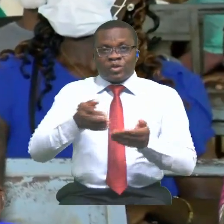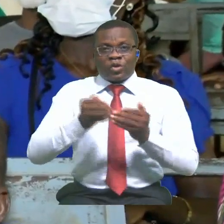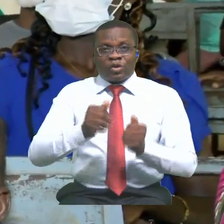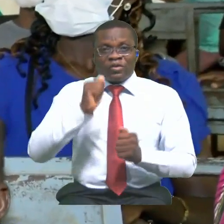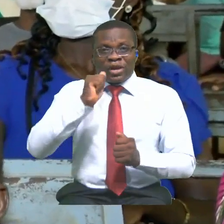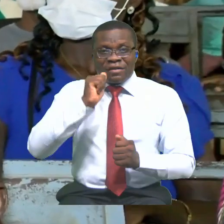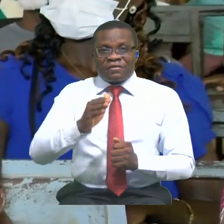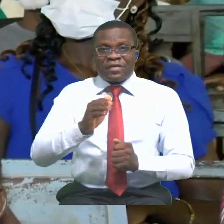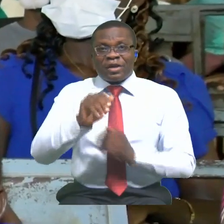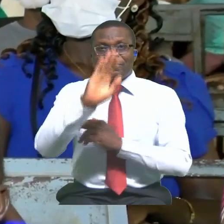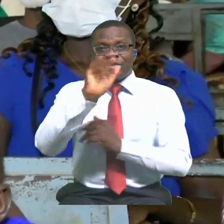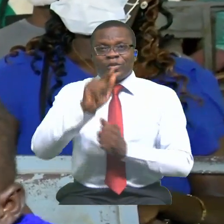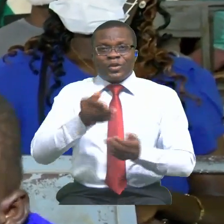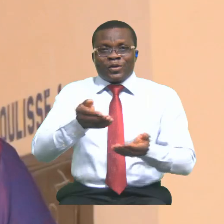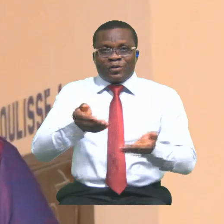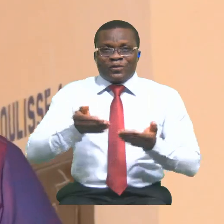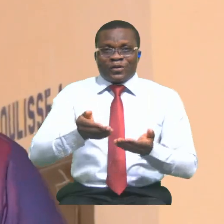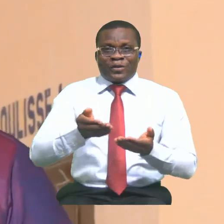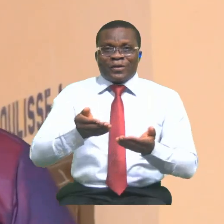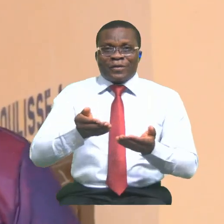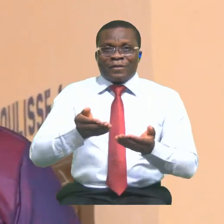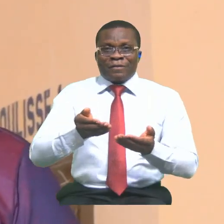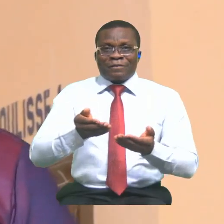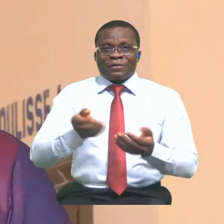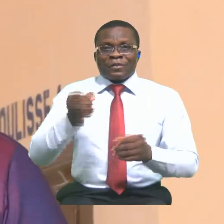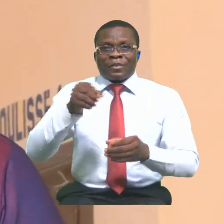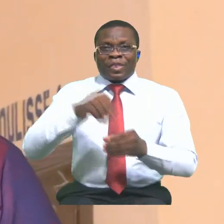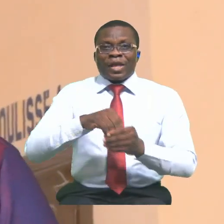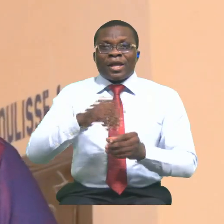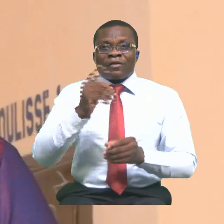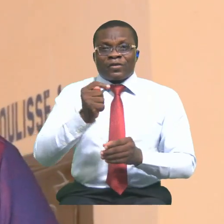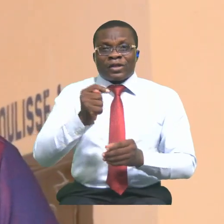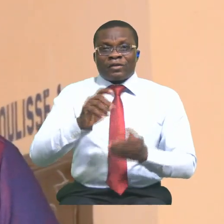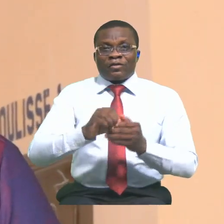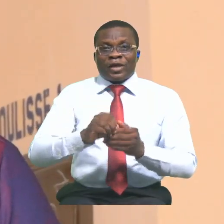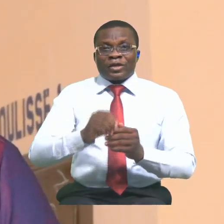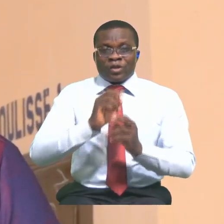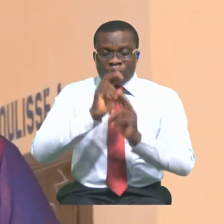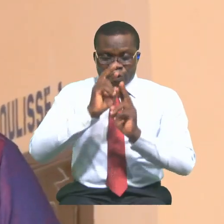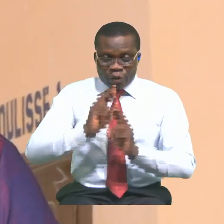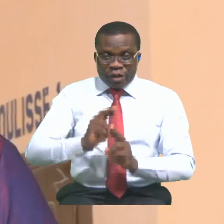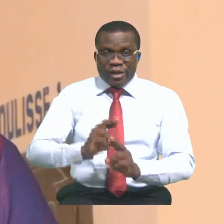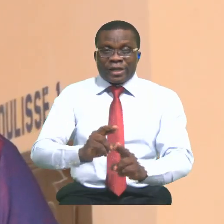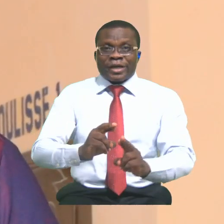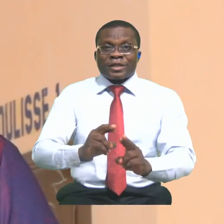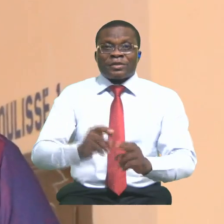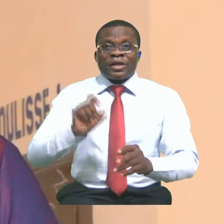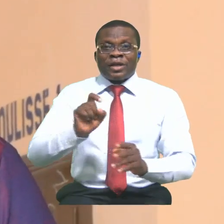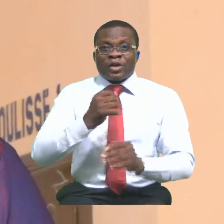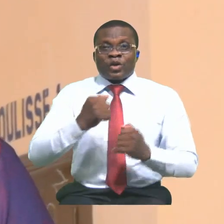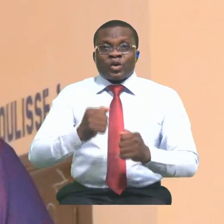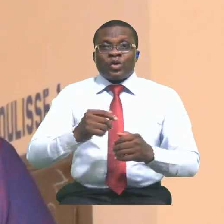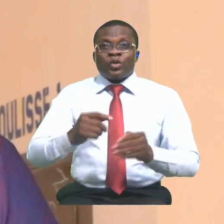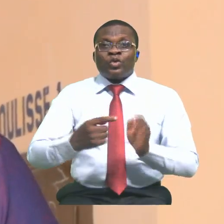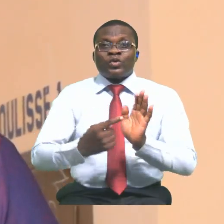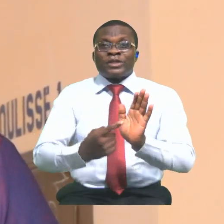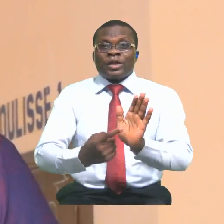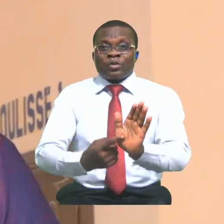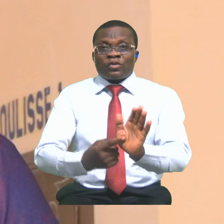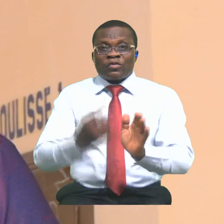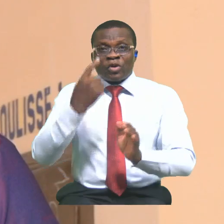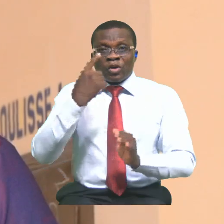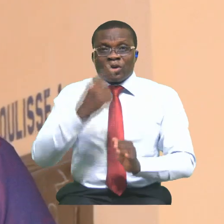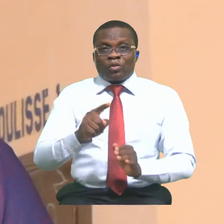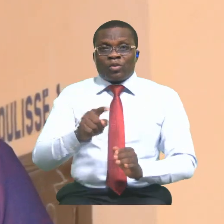femme, Dieu le veut. En vous témoignant le respect que nous éprouvons pour